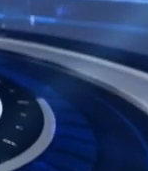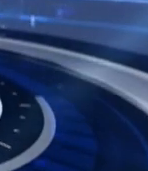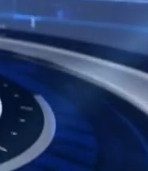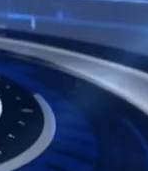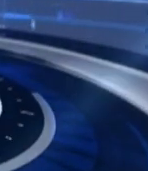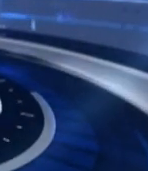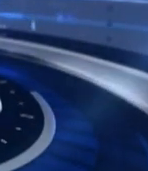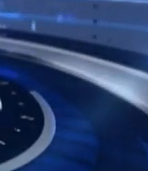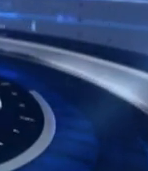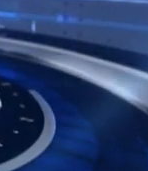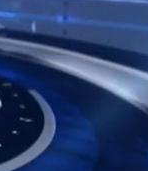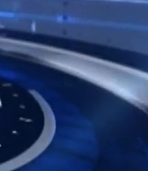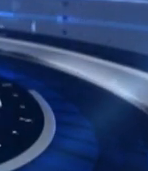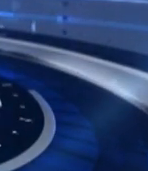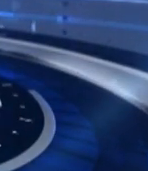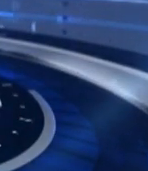Дякую.